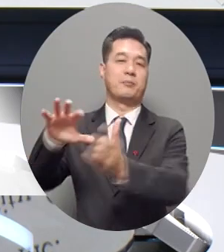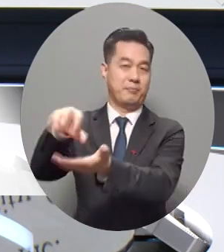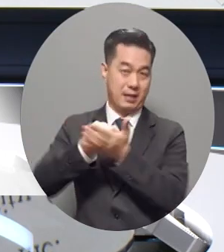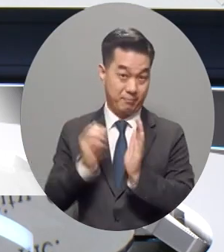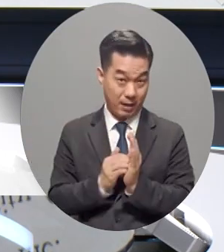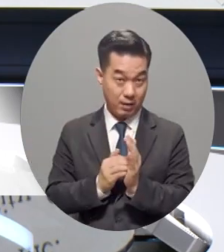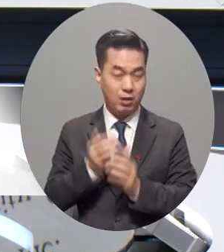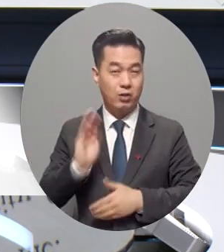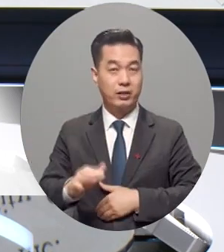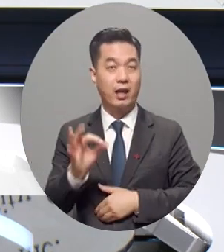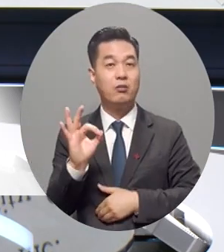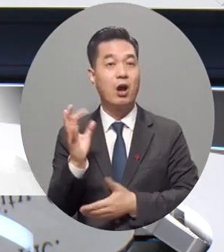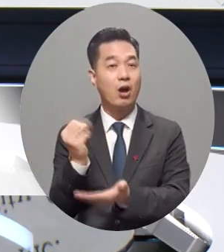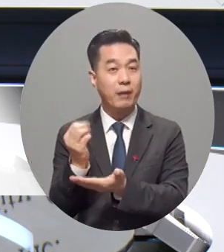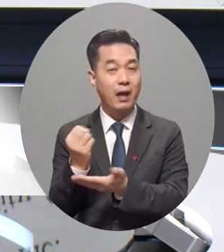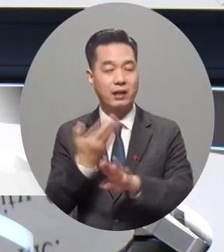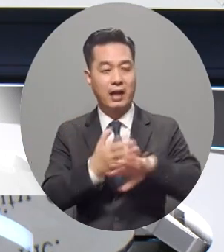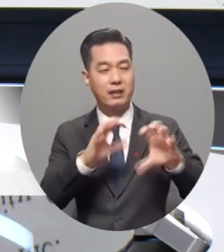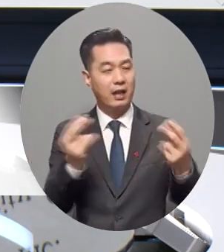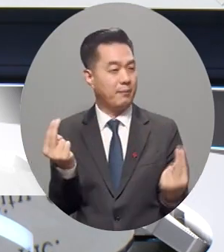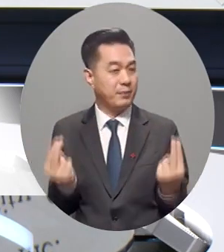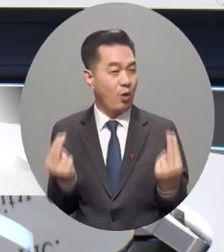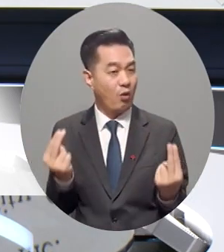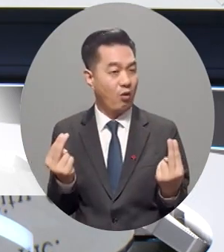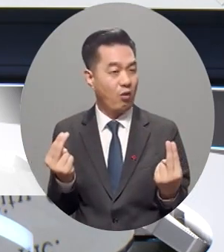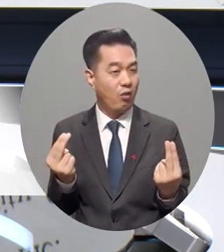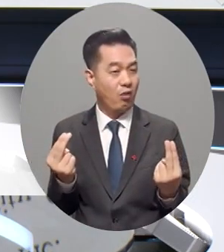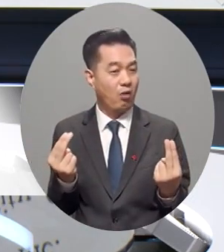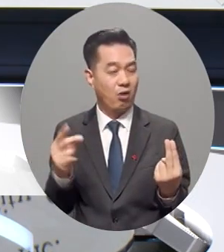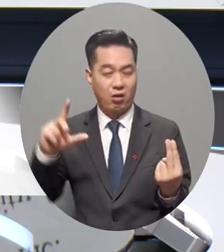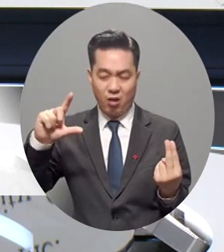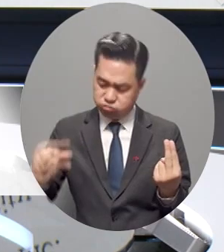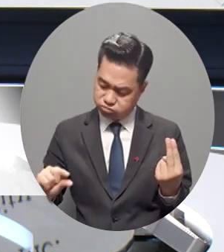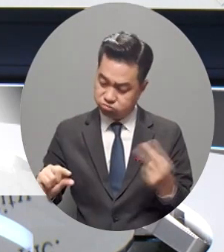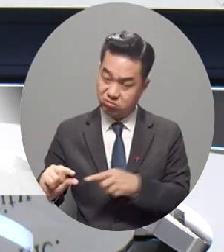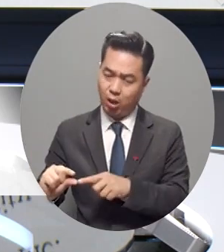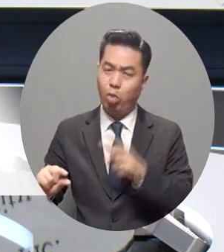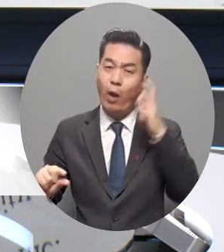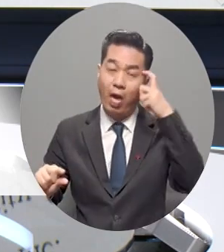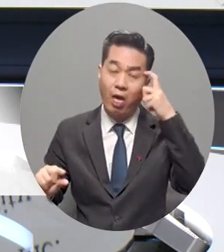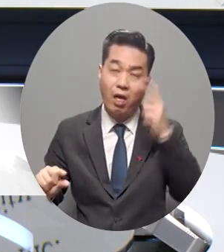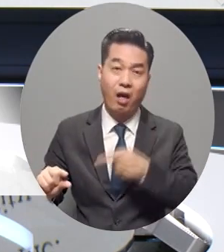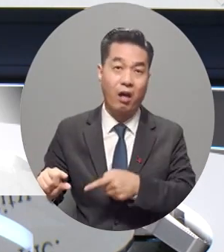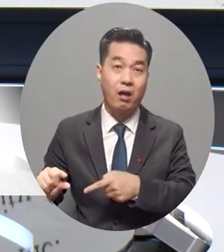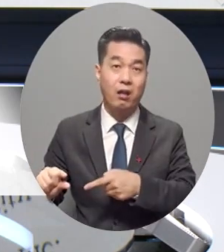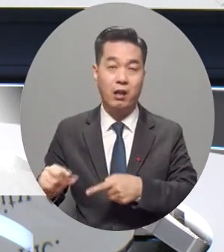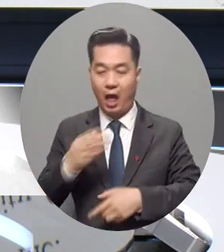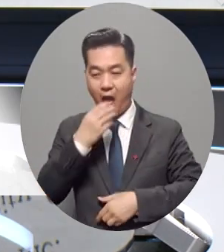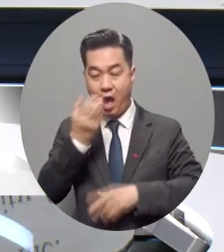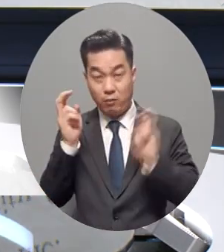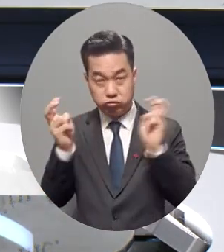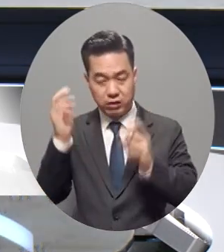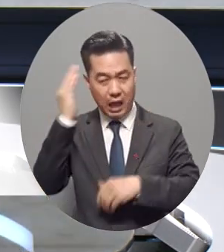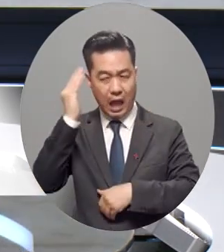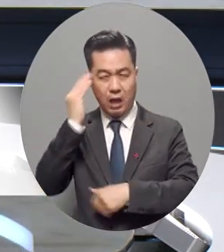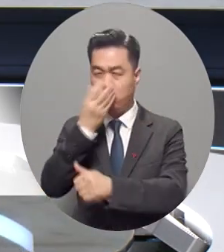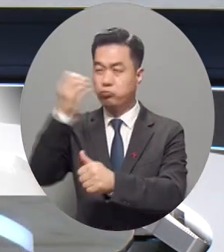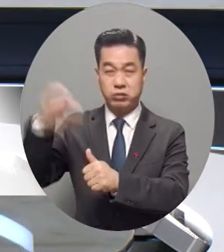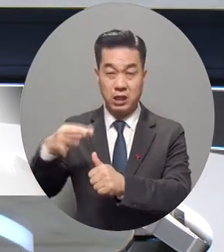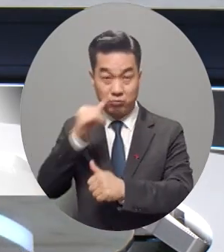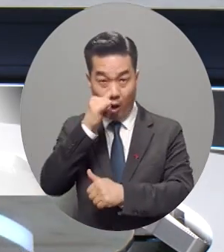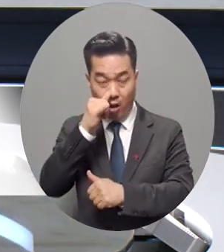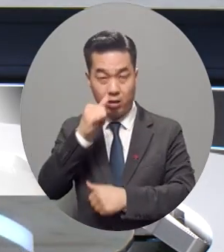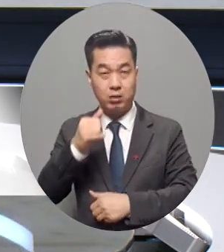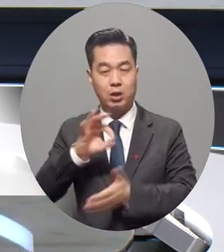그런데 그 액수가 다른 나라들에 비하면 턱없이 낮은 수준이라고 합니다. 애플의 이런 한국 홀대, 우리